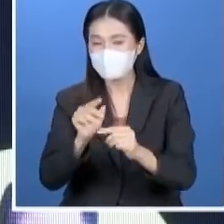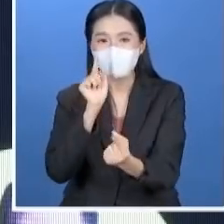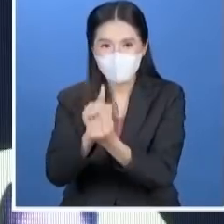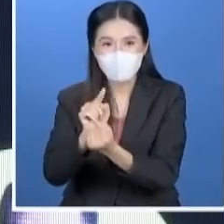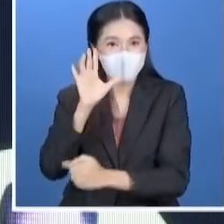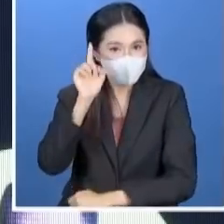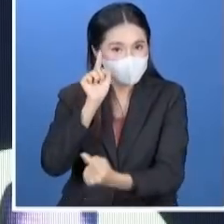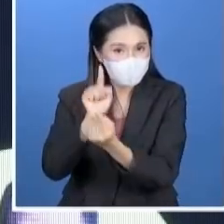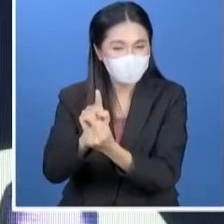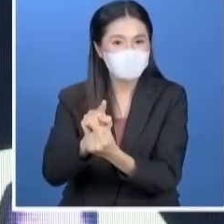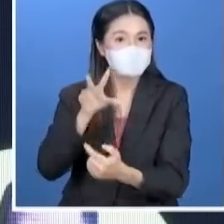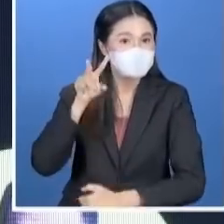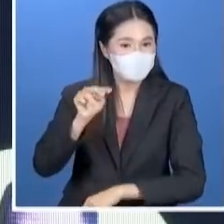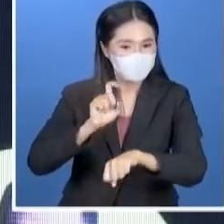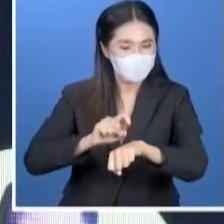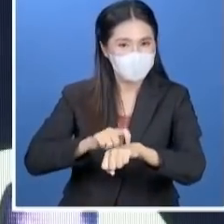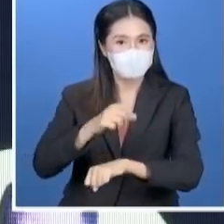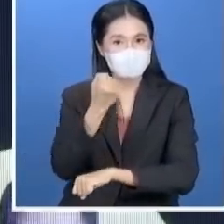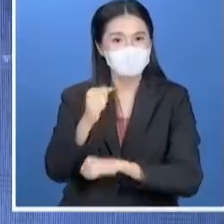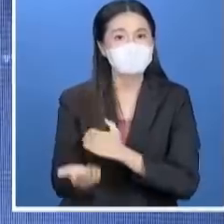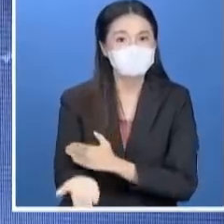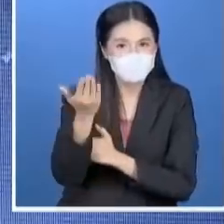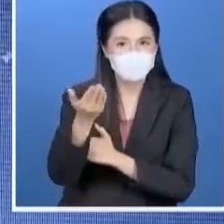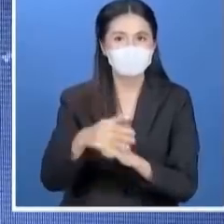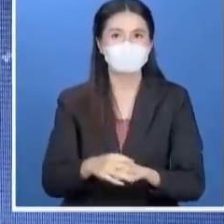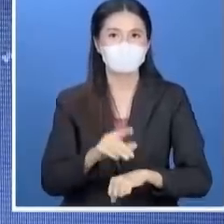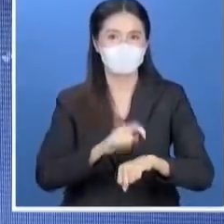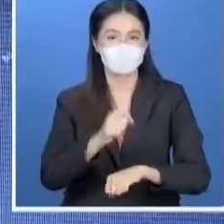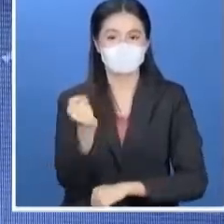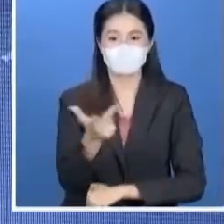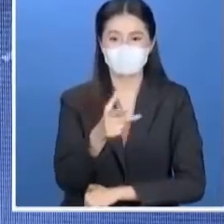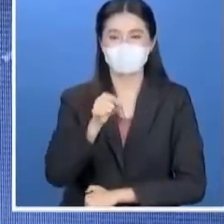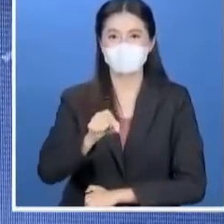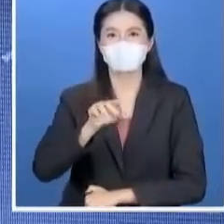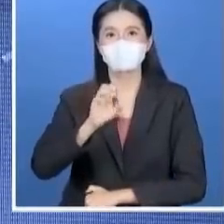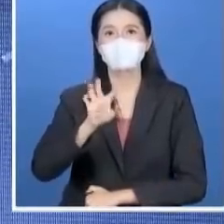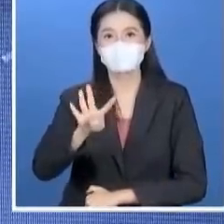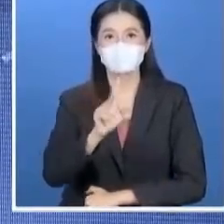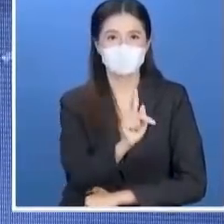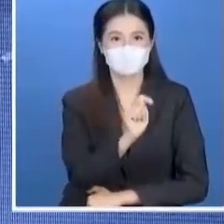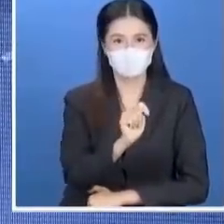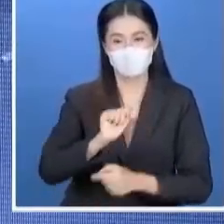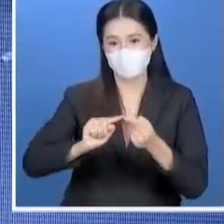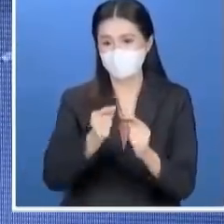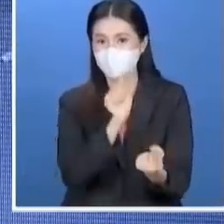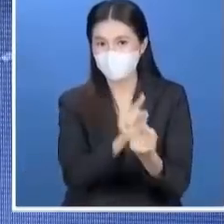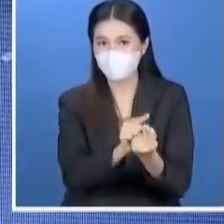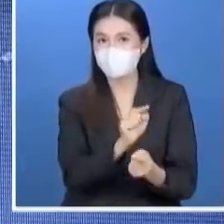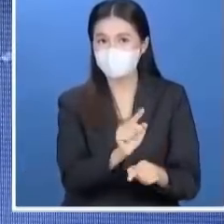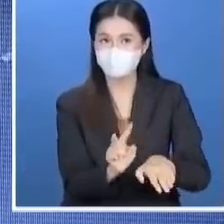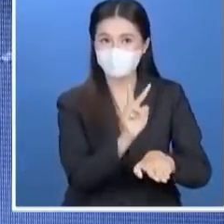ในวันรุ่งขึ้นโดยนัดหมายกันในเวลา 10:00 นเช้าต่อมาเวลา 03:04 นาทีกระติกและเพื่อนที่มาหา